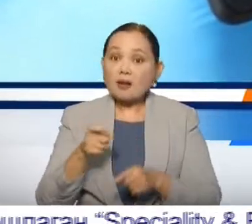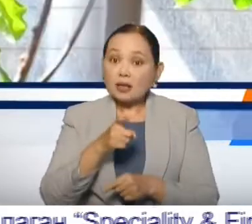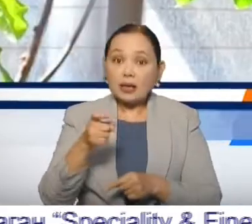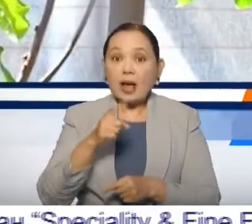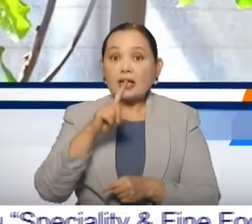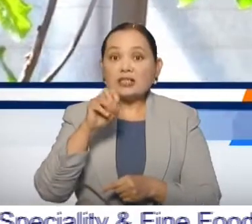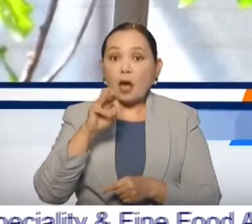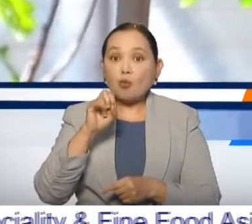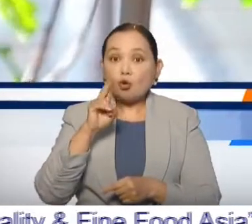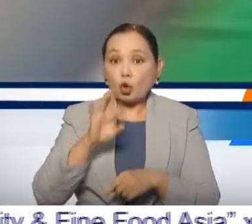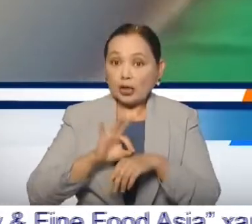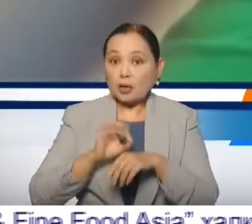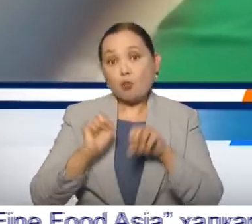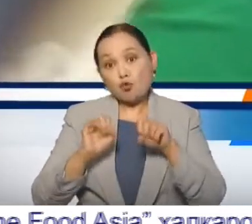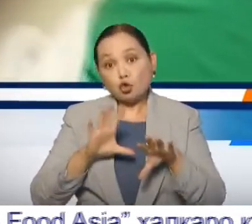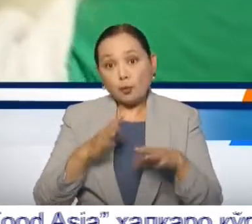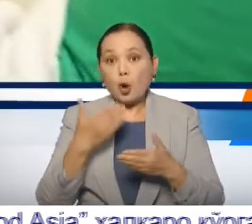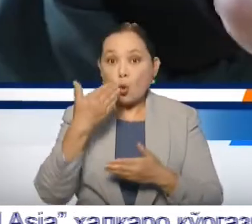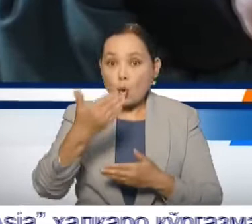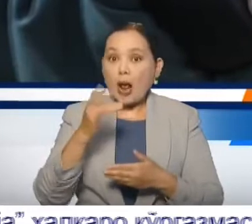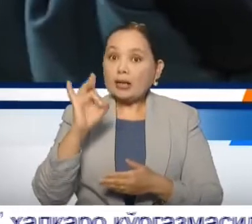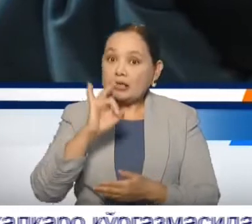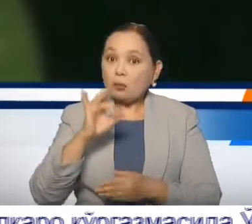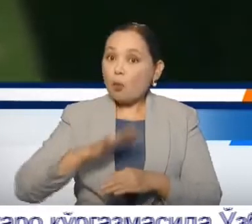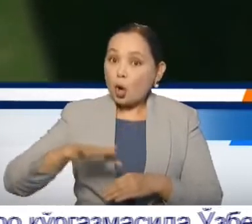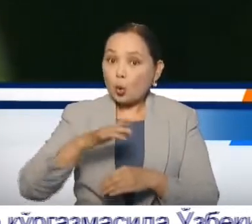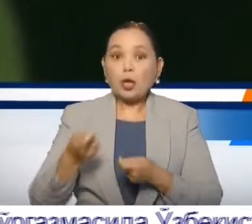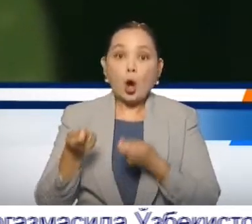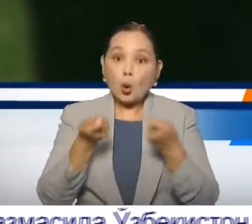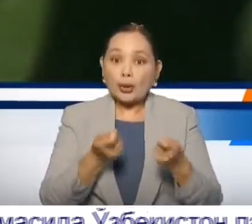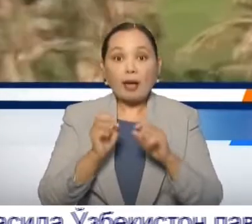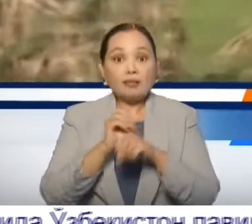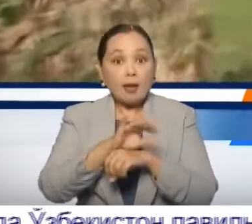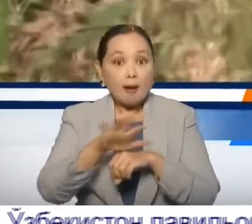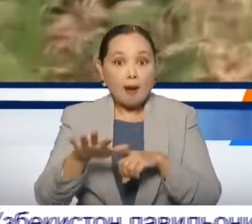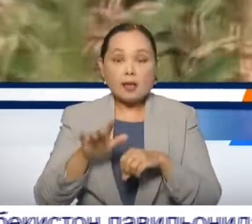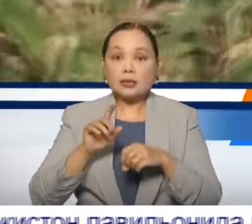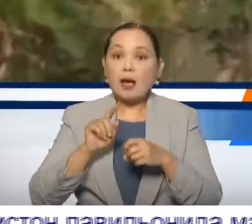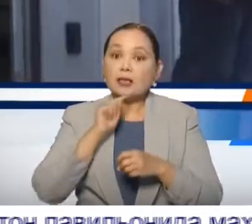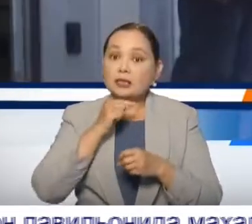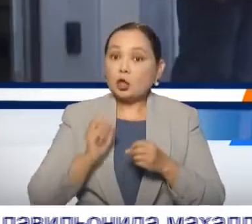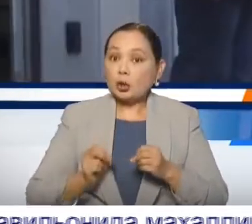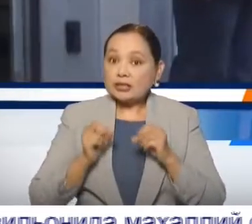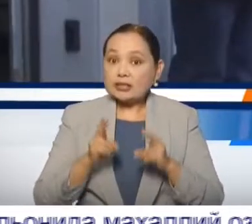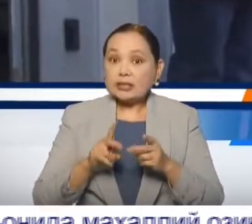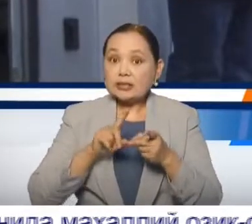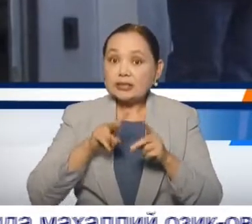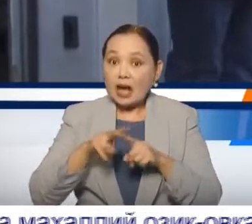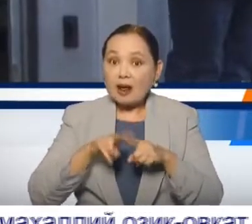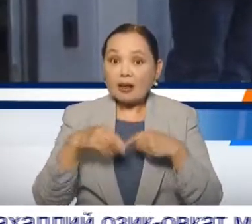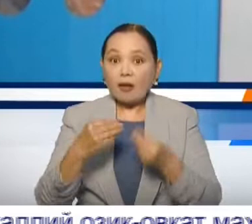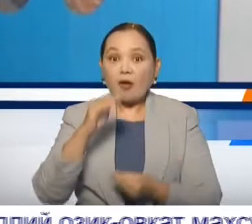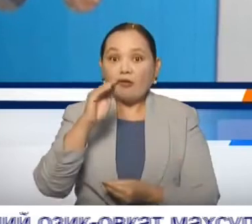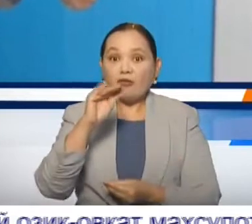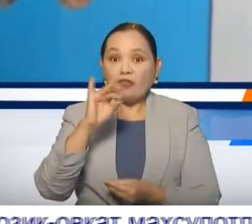замбурух касалликлари бўлиши мумкин. Айнан уларнинг республика ҳудудига кириб келиши, тарқалиши ва иқтисодий зарар етказишини олдини олиш мақсадида